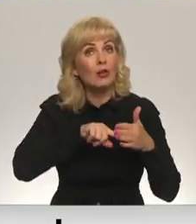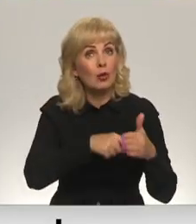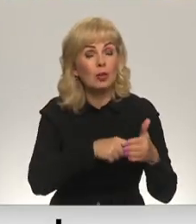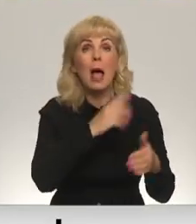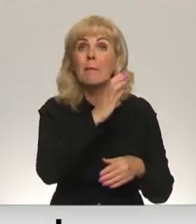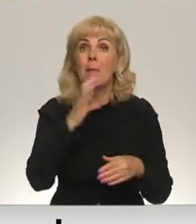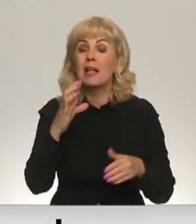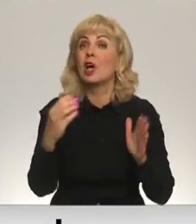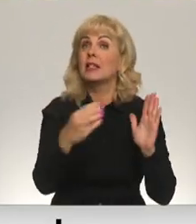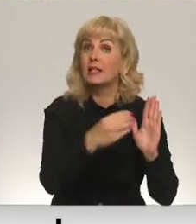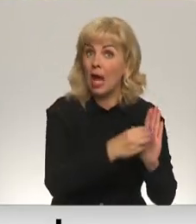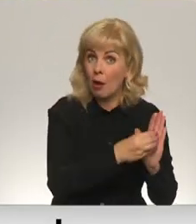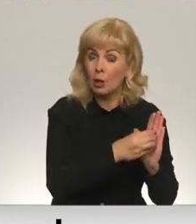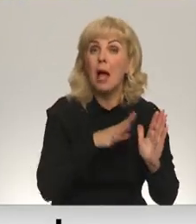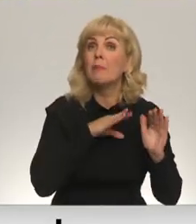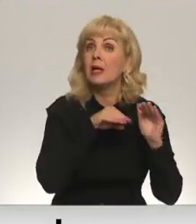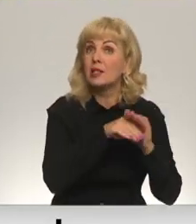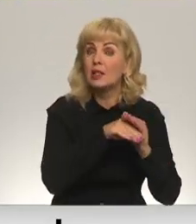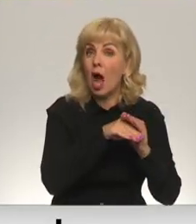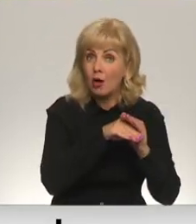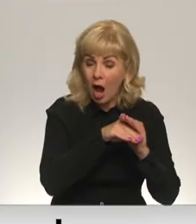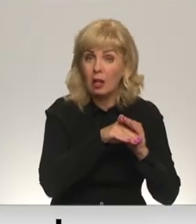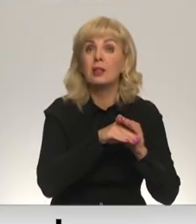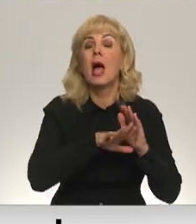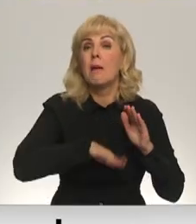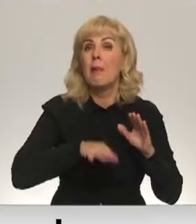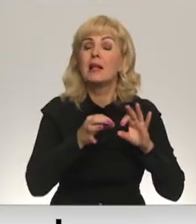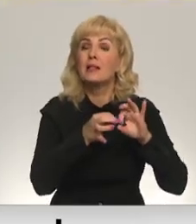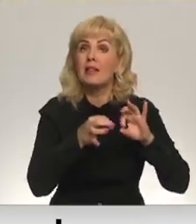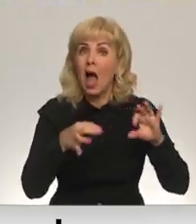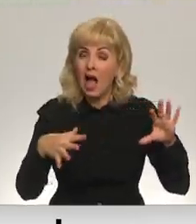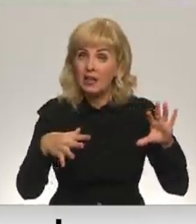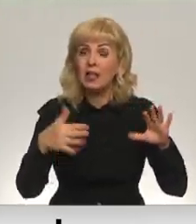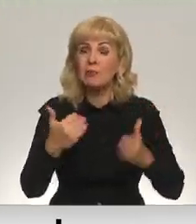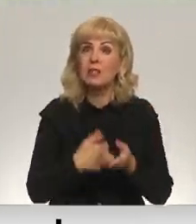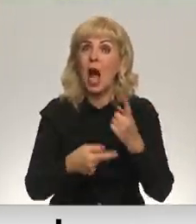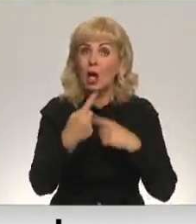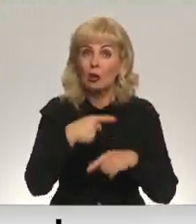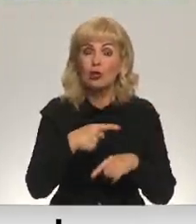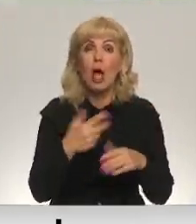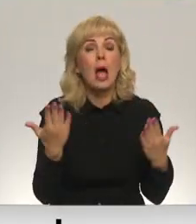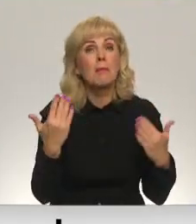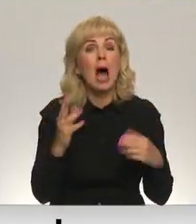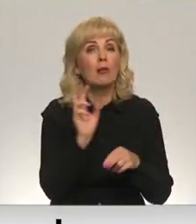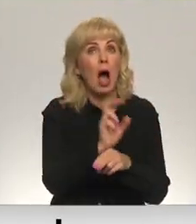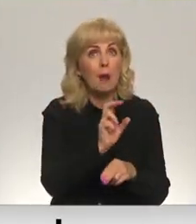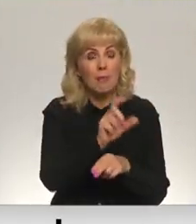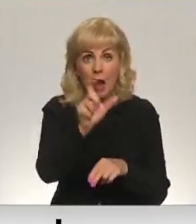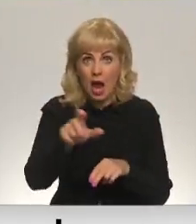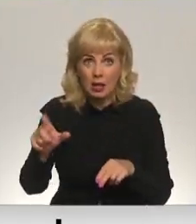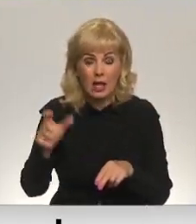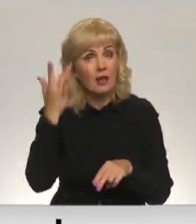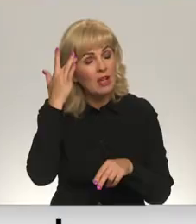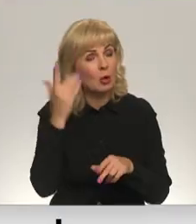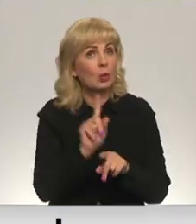PSRS simboliem, kas bija saglabājies vēl ar vien pēc neatkarības atgūšanas. Parka apmeklētājiem par nosaukuma maiņu te viedokļi